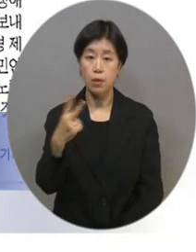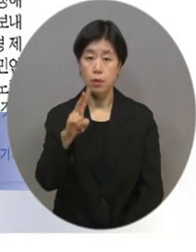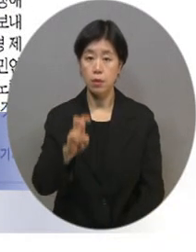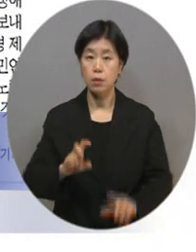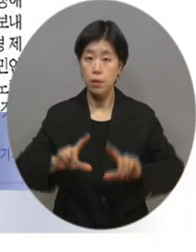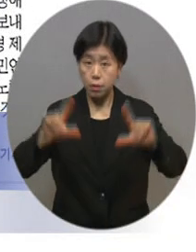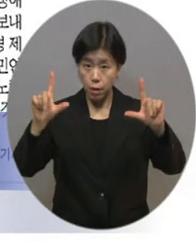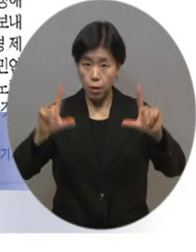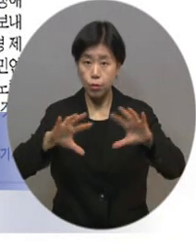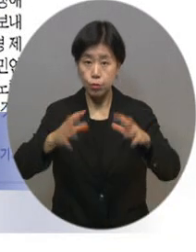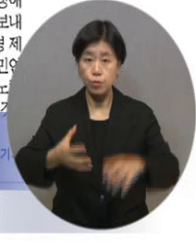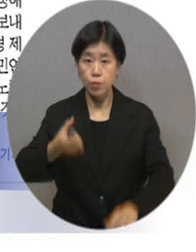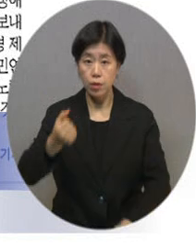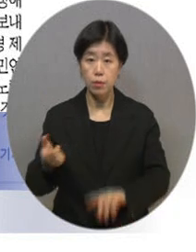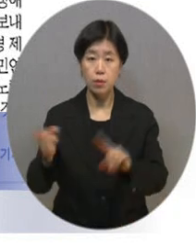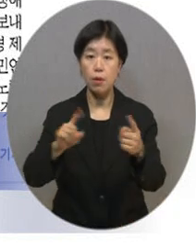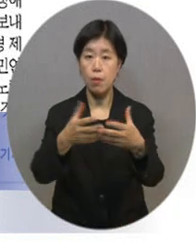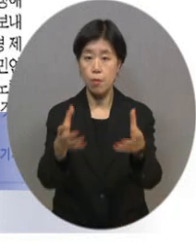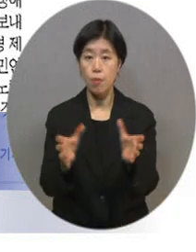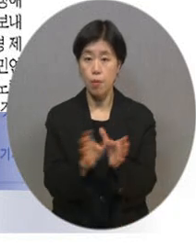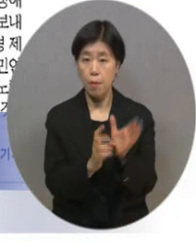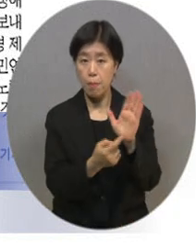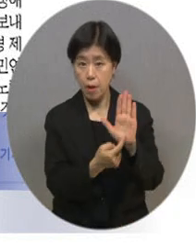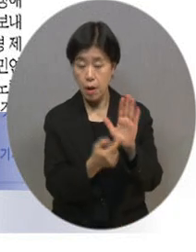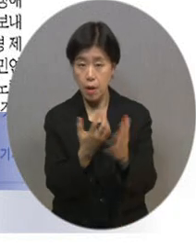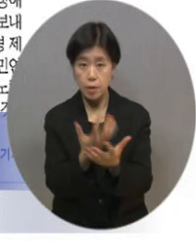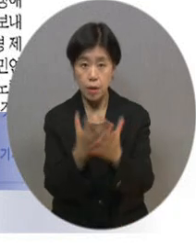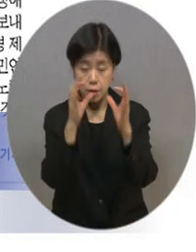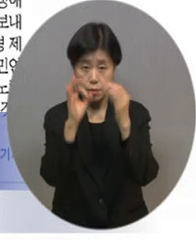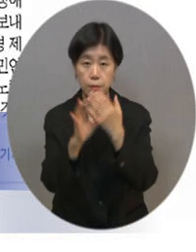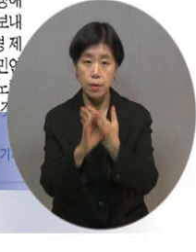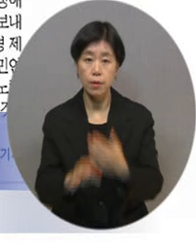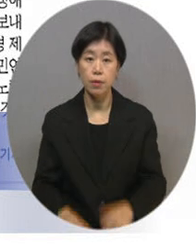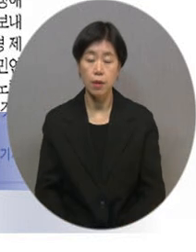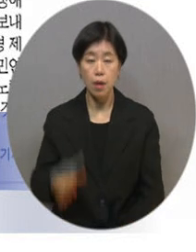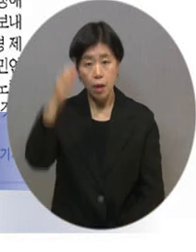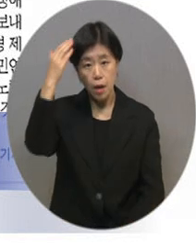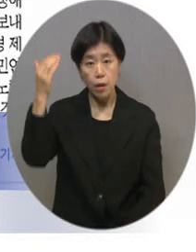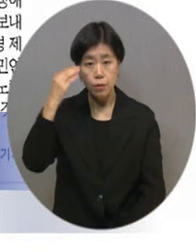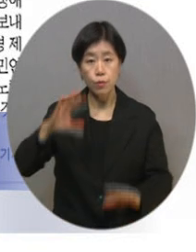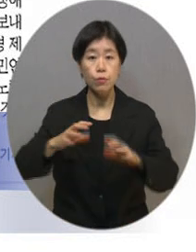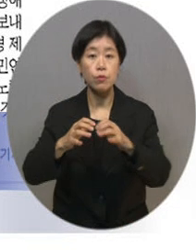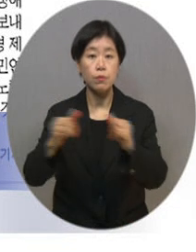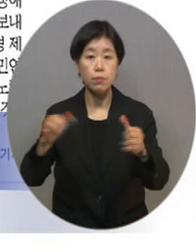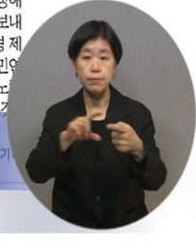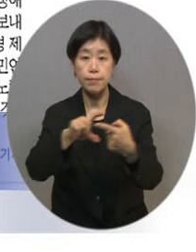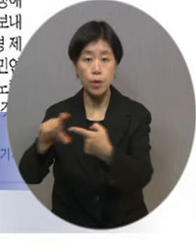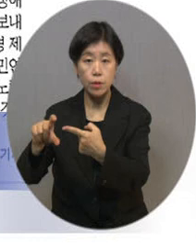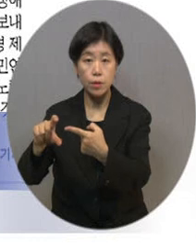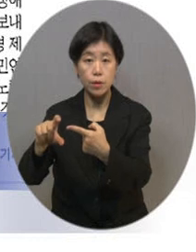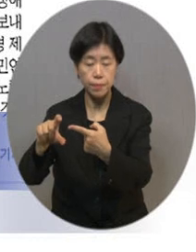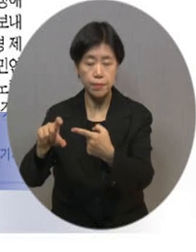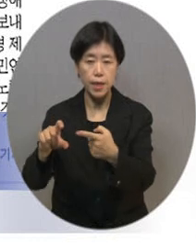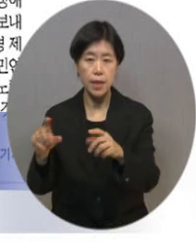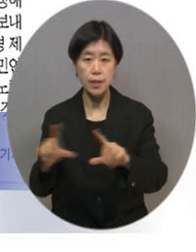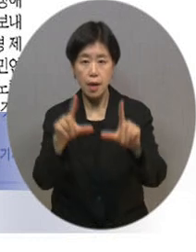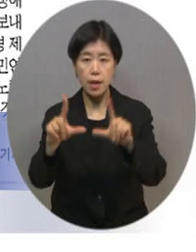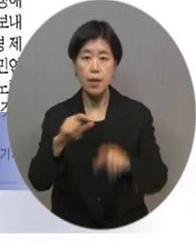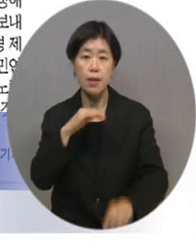지난 2022년 국립 재원이 발표한 자료에 따르면 우리나라 국민 평균 기대수명은